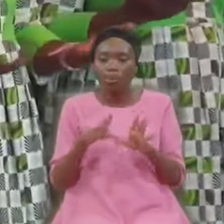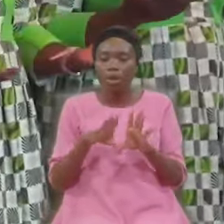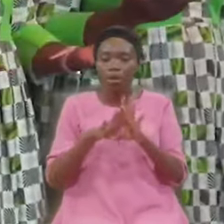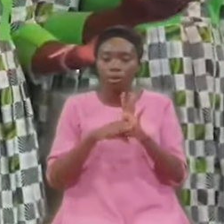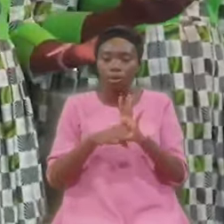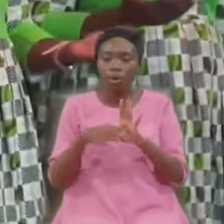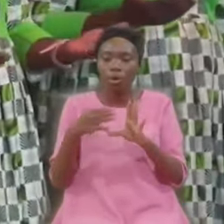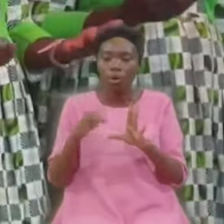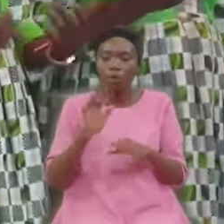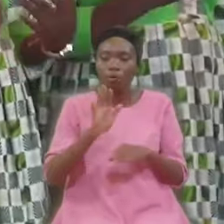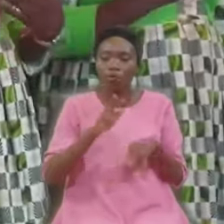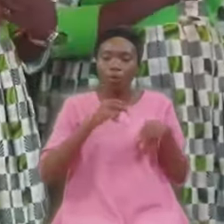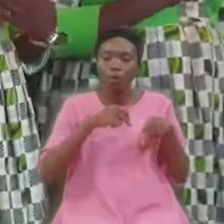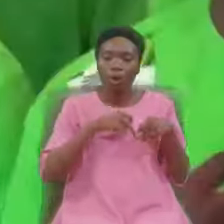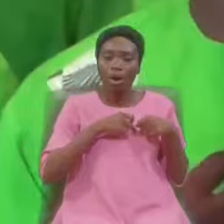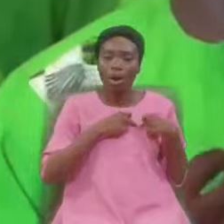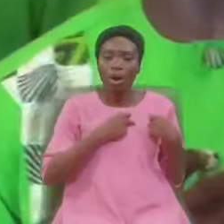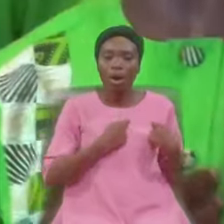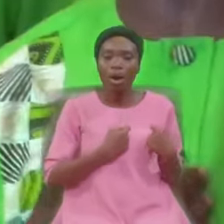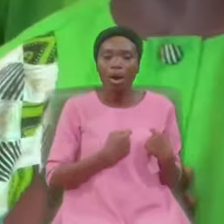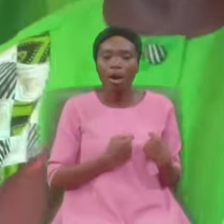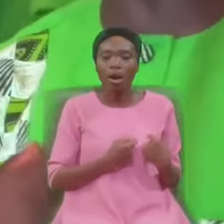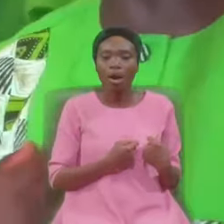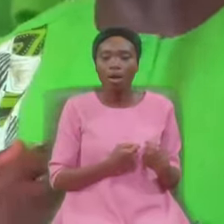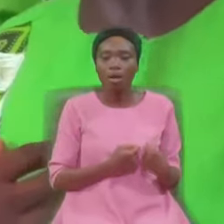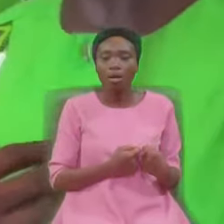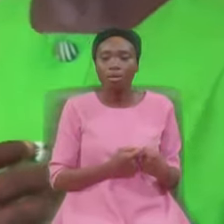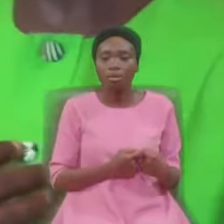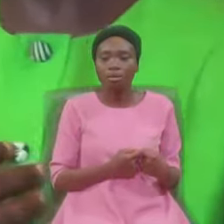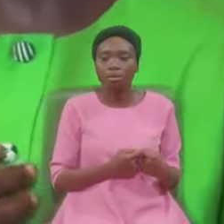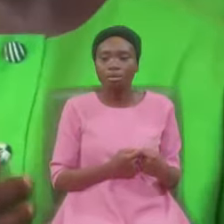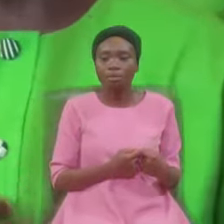la porte de ton cœur.